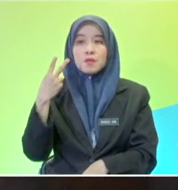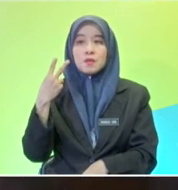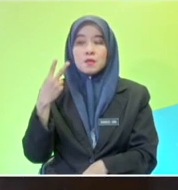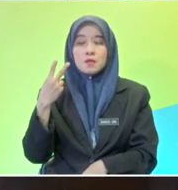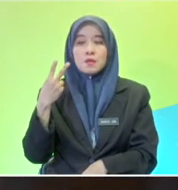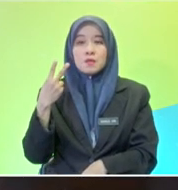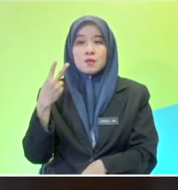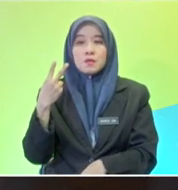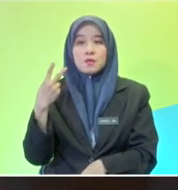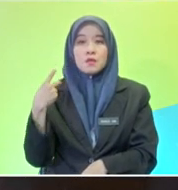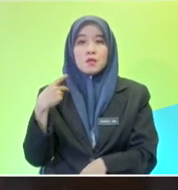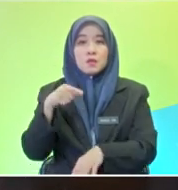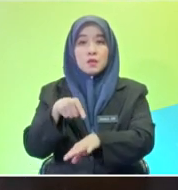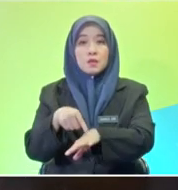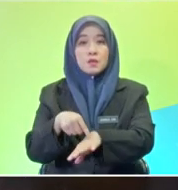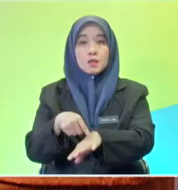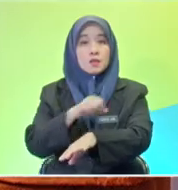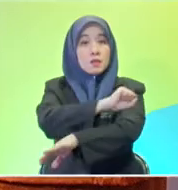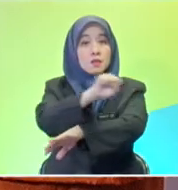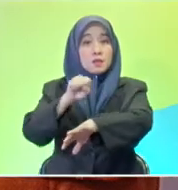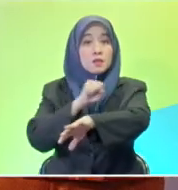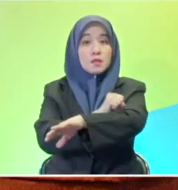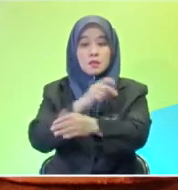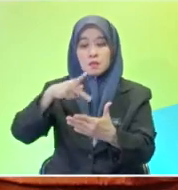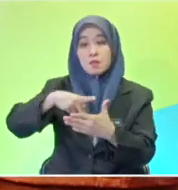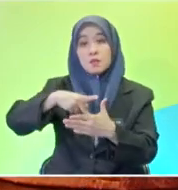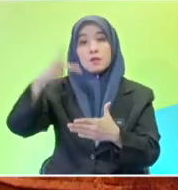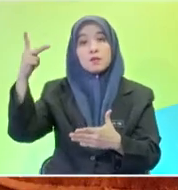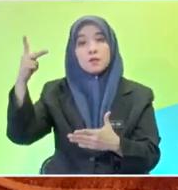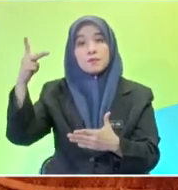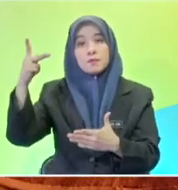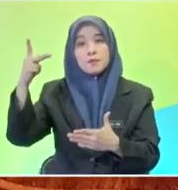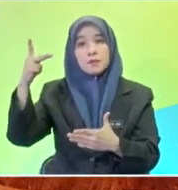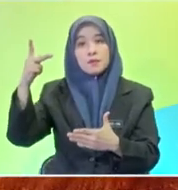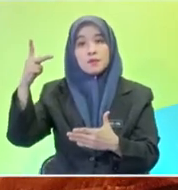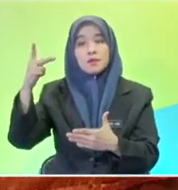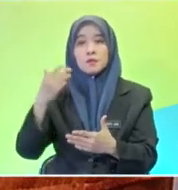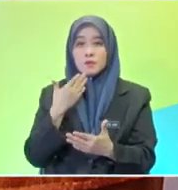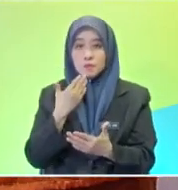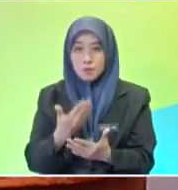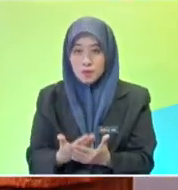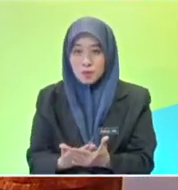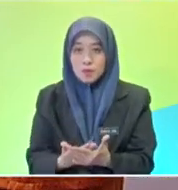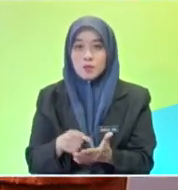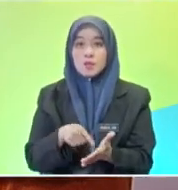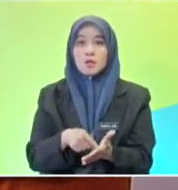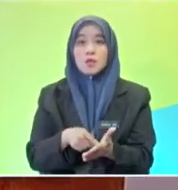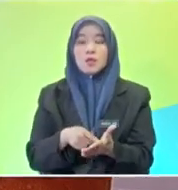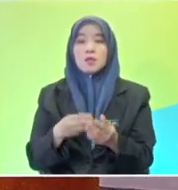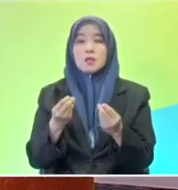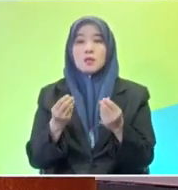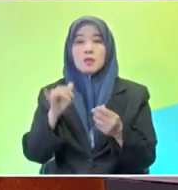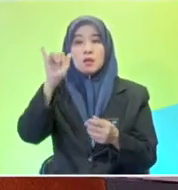di warna dia. Sawah padi. Okey, baik. Oh, ini tanah yang digunakan